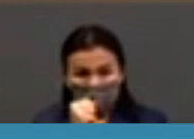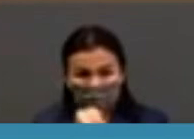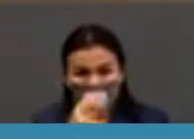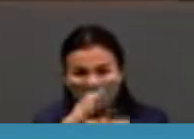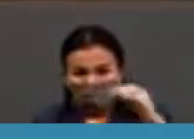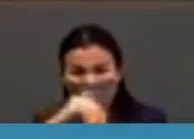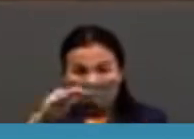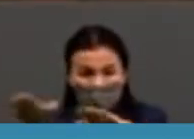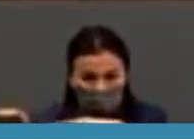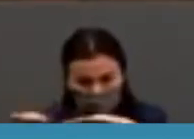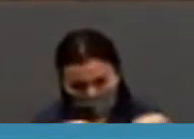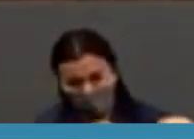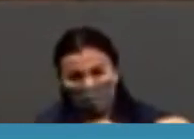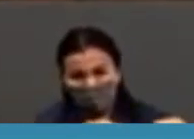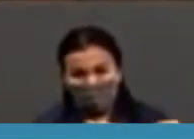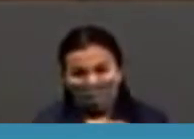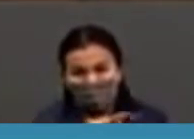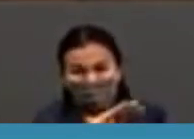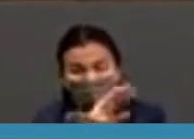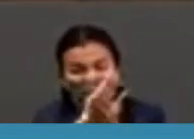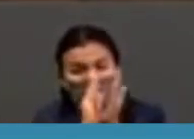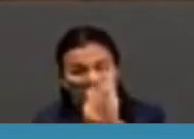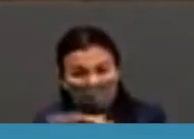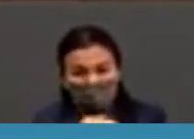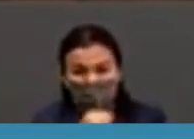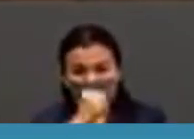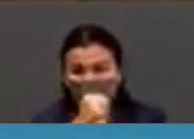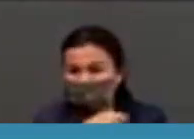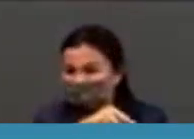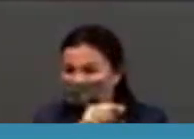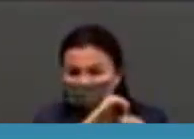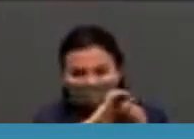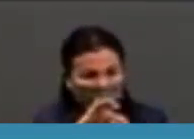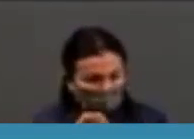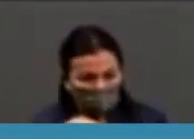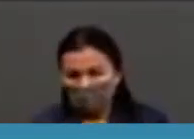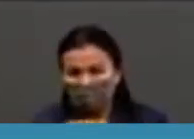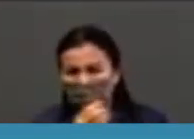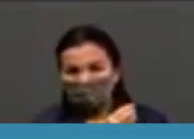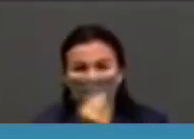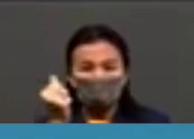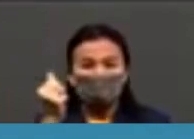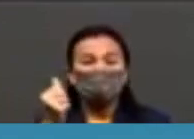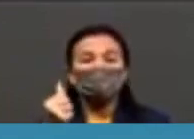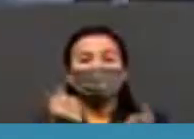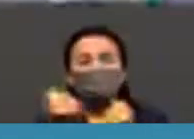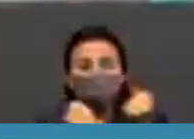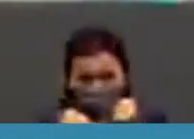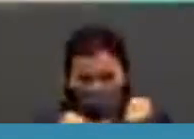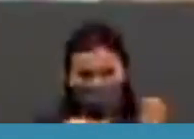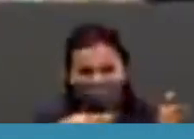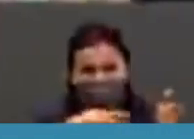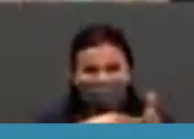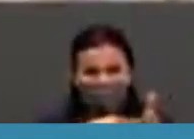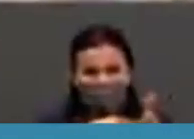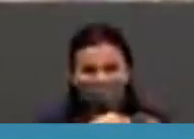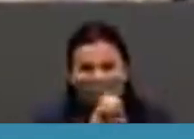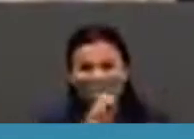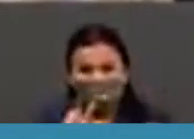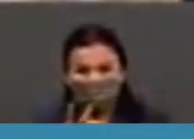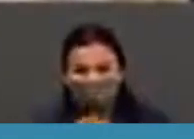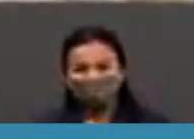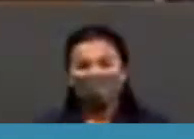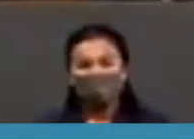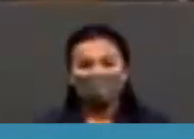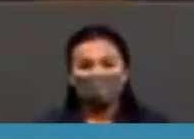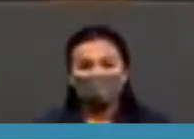เขียวหรือ BCG เป็นต้น เอาเป็นว่าในปี2566ก็จะมาลงทุนเนี่ยปีหน้าปีเดียวอยู่ที่ประมาณ